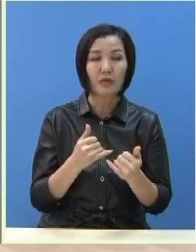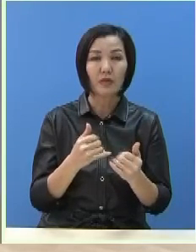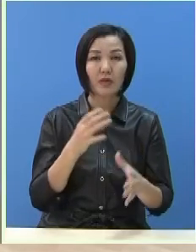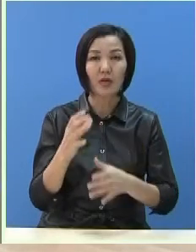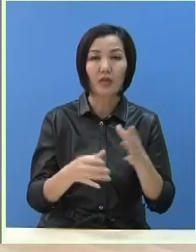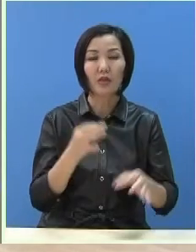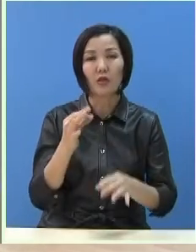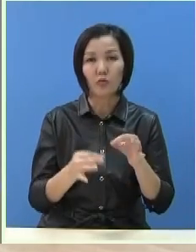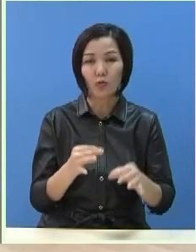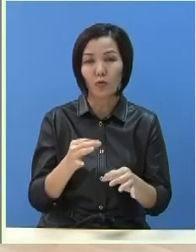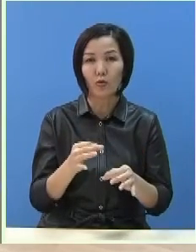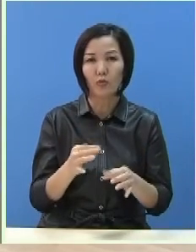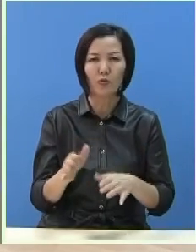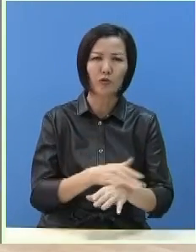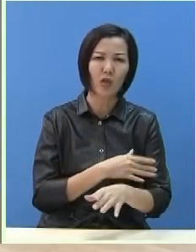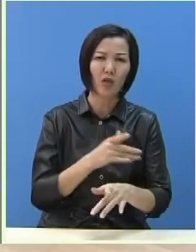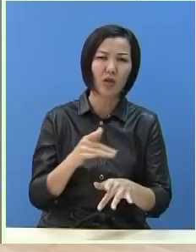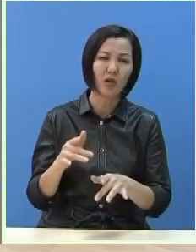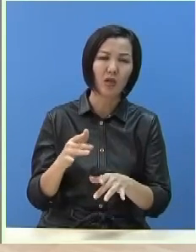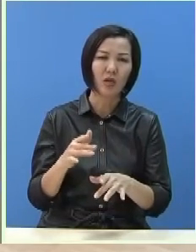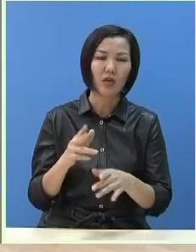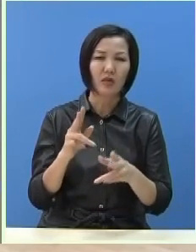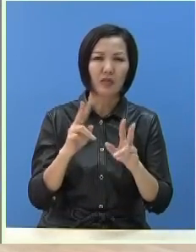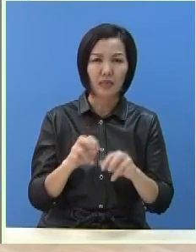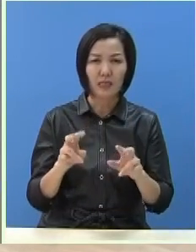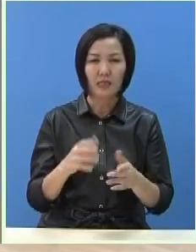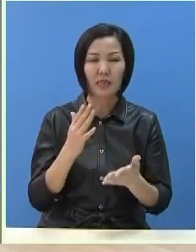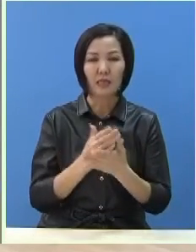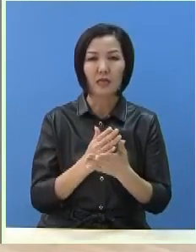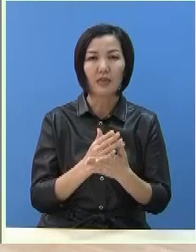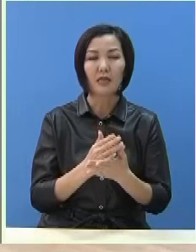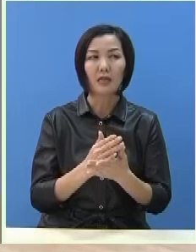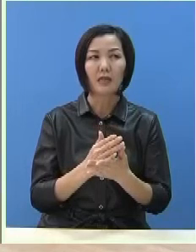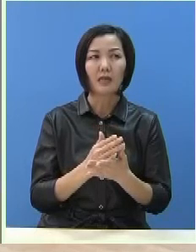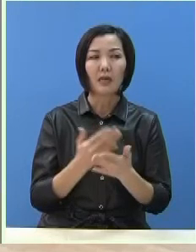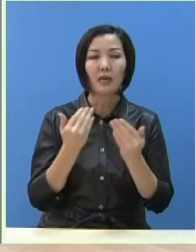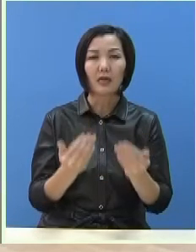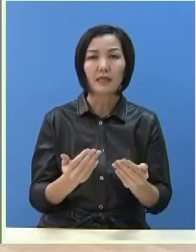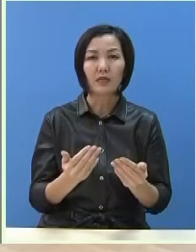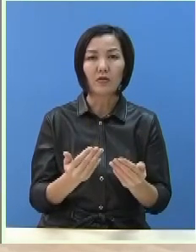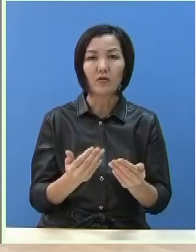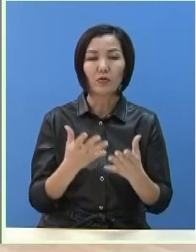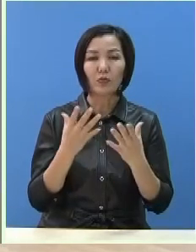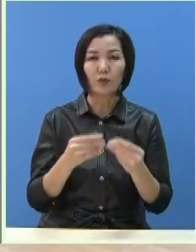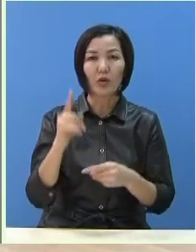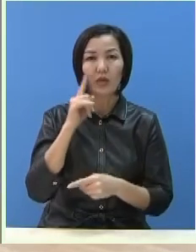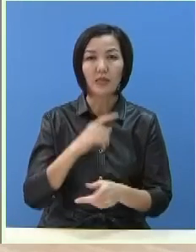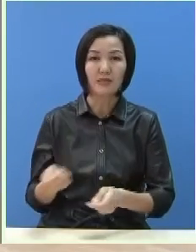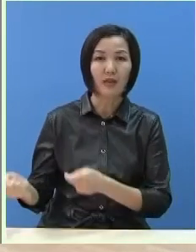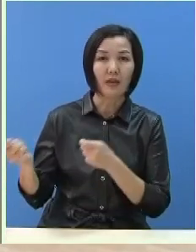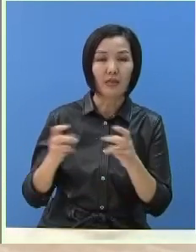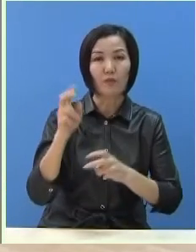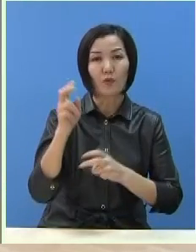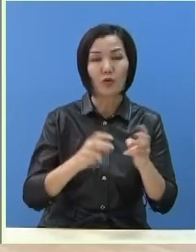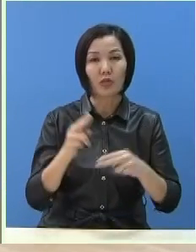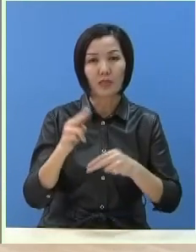халықаралық сотқа бересіз. Ол 10 жылға дейін созылуы мүмкін. Ал оларды керісінше қазір легализовать етіп, Қазақстанға әкел, өнеркәсіп